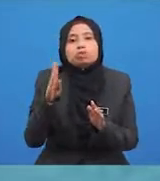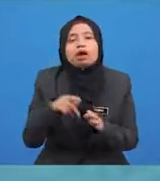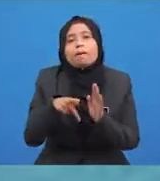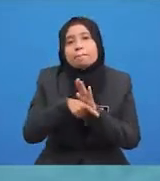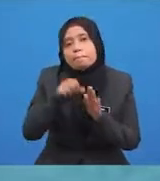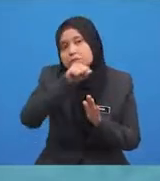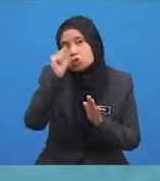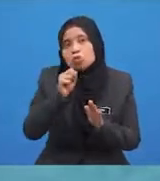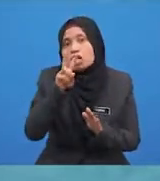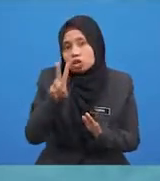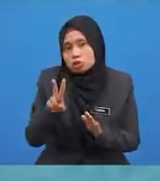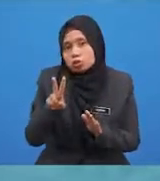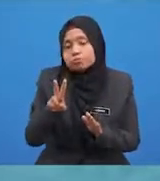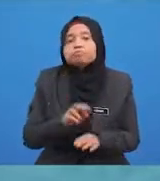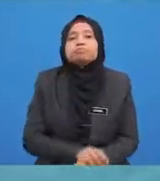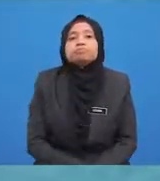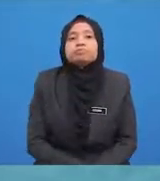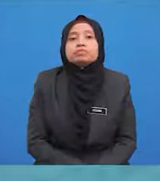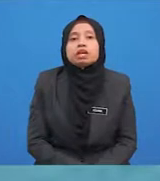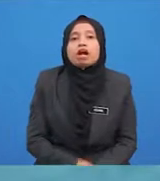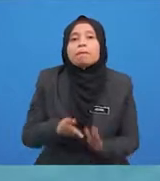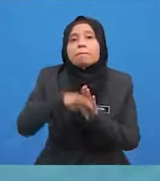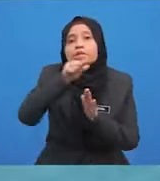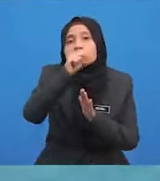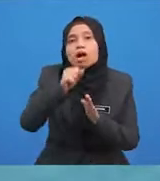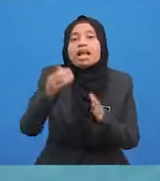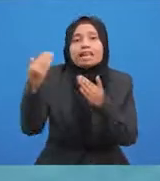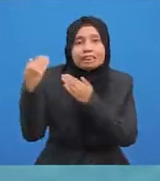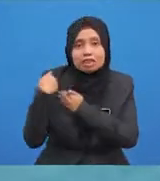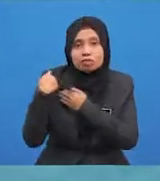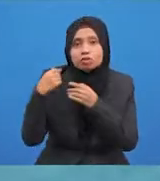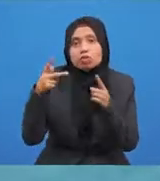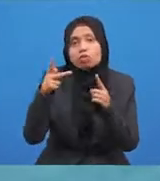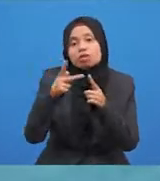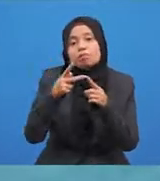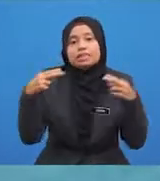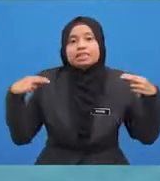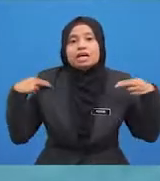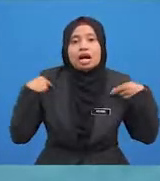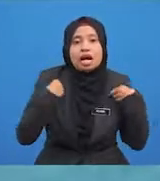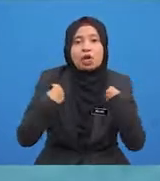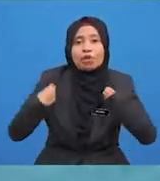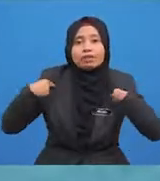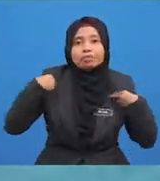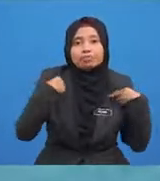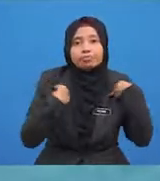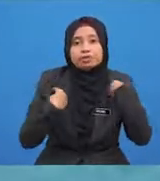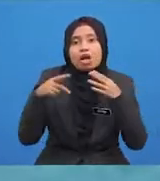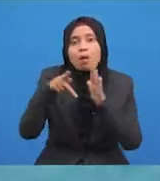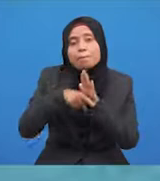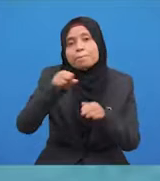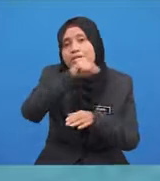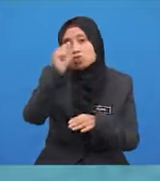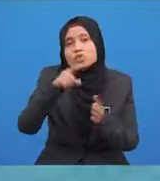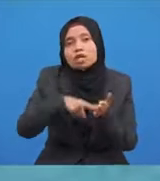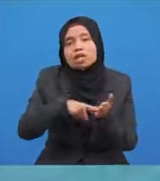Persoalan kedua dalam cerpen ini adalah persoalan tanggungjawab terhadap haiwan. Persoalan ini